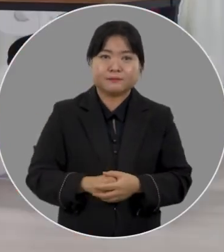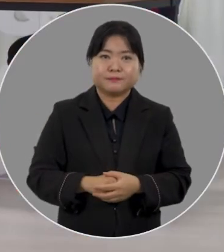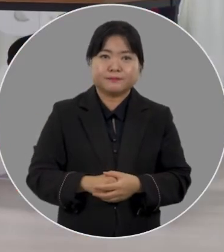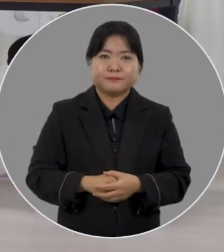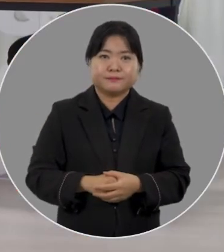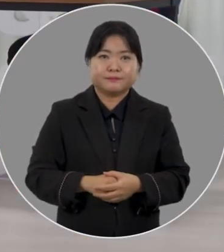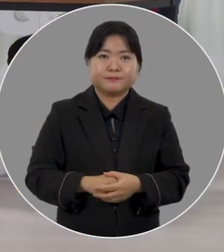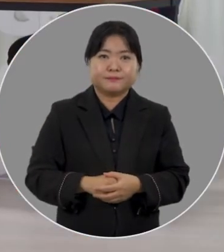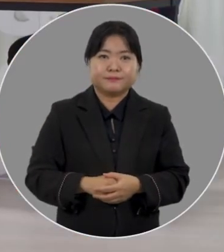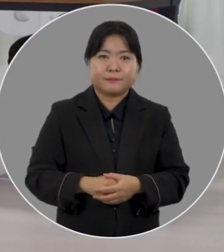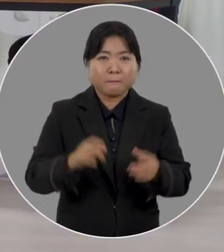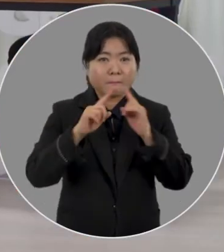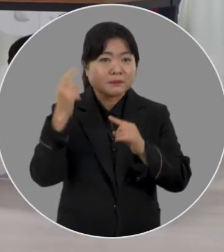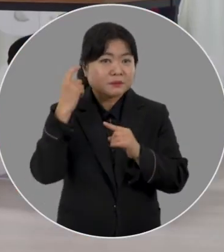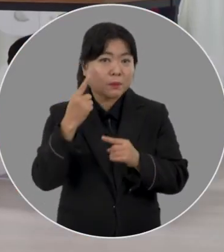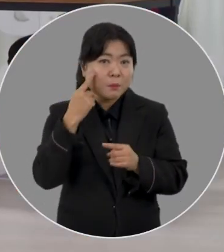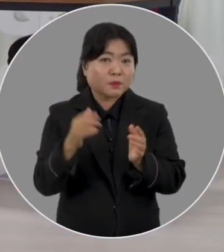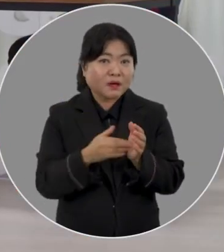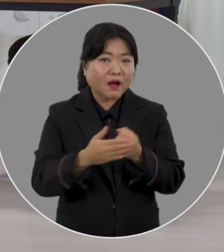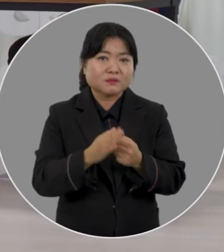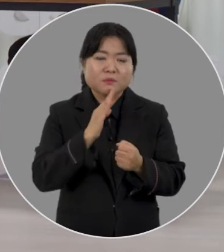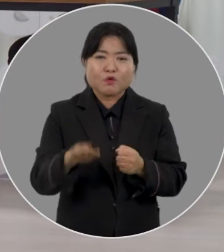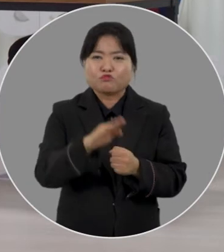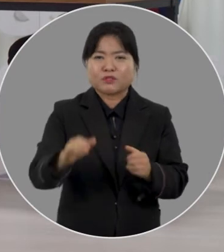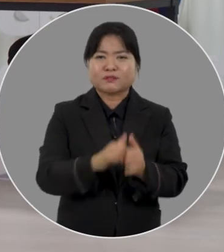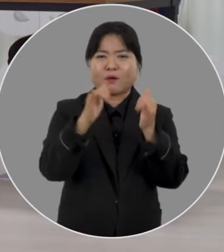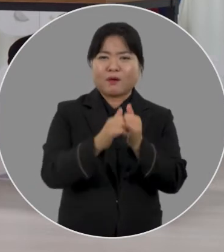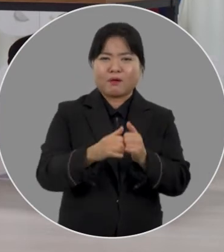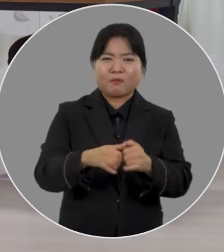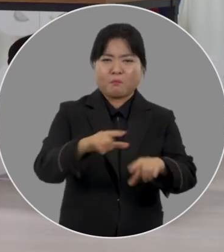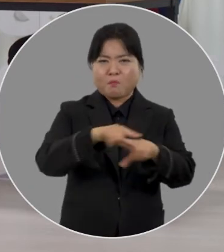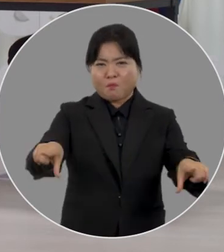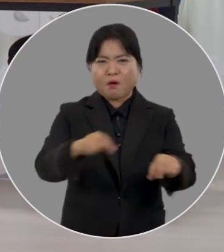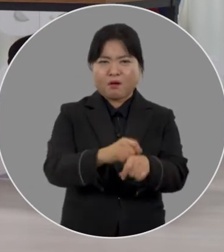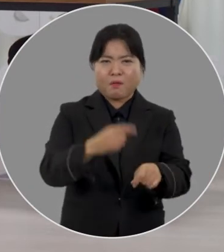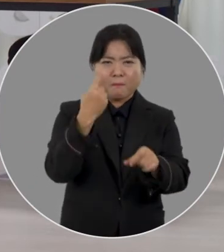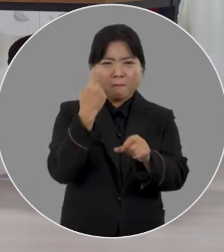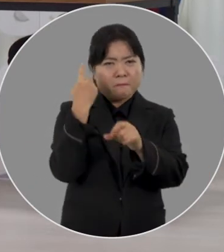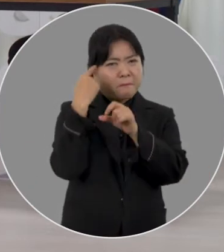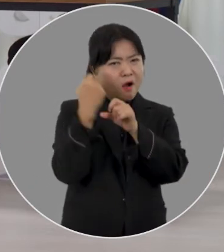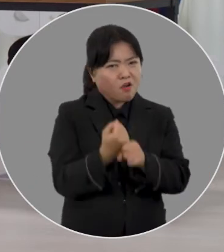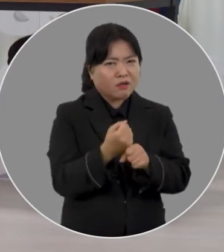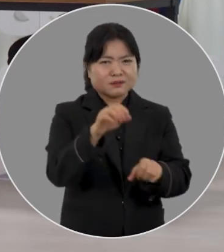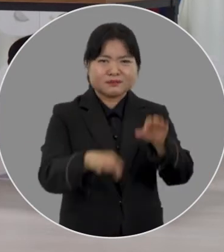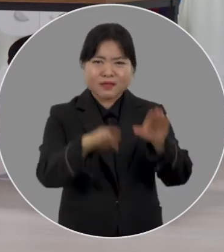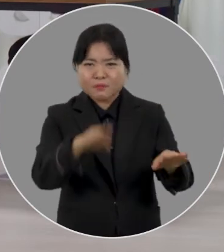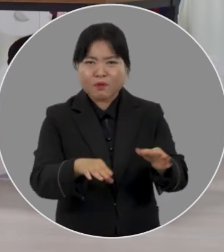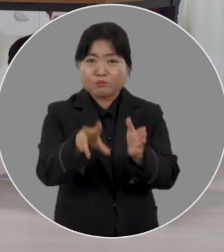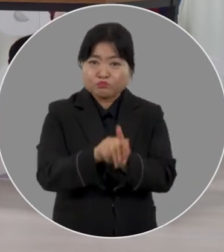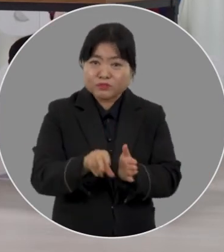같습니다. 말씀 듣고 보니까 그러면은 정말 우리 사회에 지금 막 팽배해 있는 어떤 편견이나 차별이나 이런 문제, 혐오